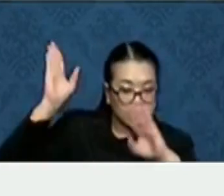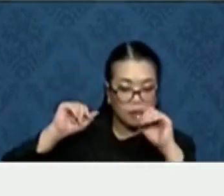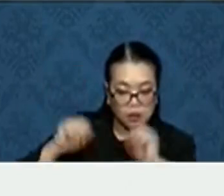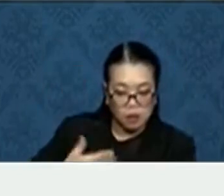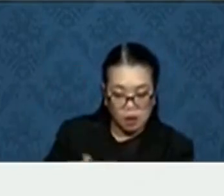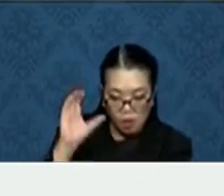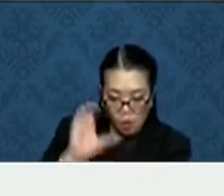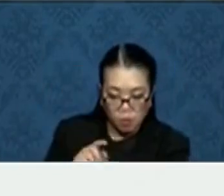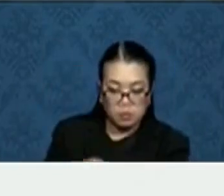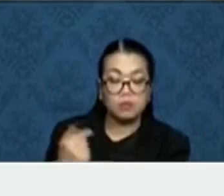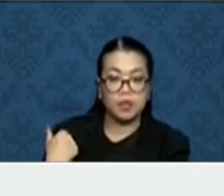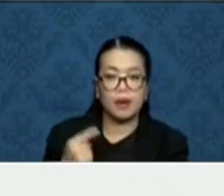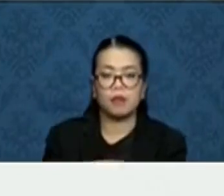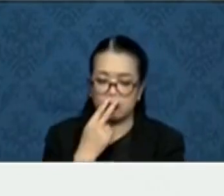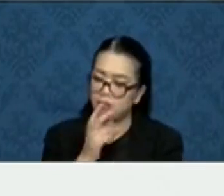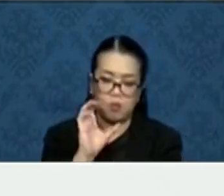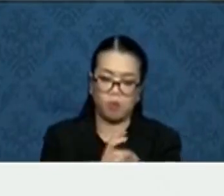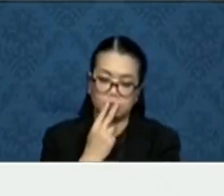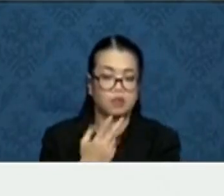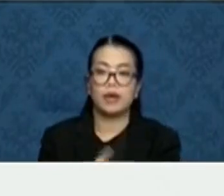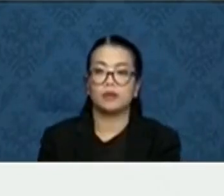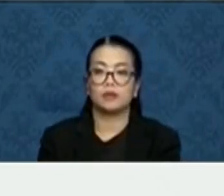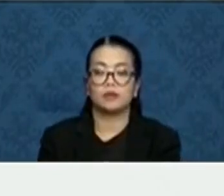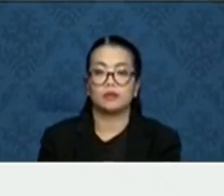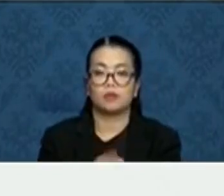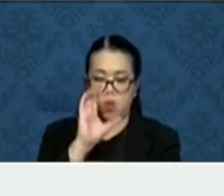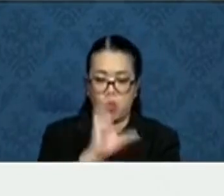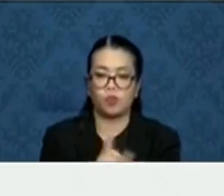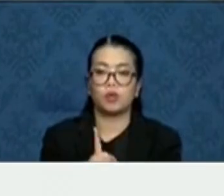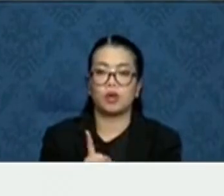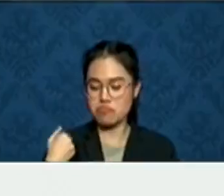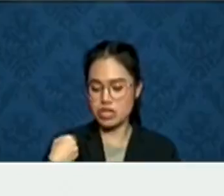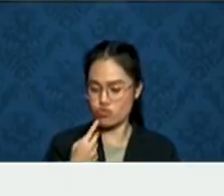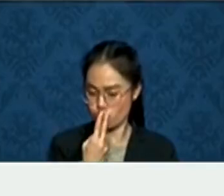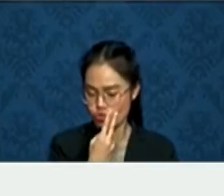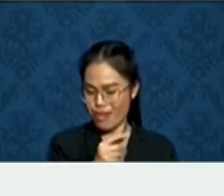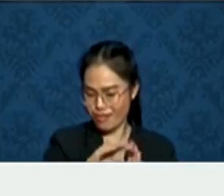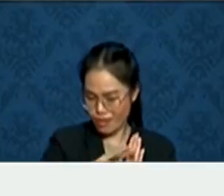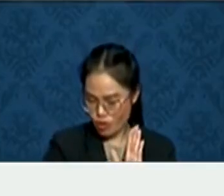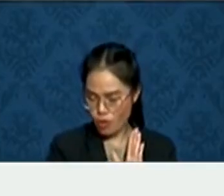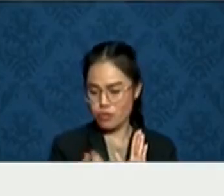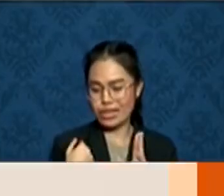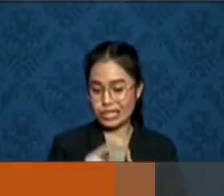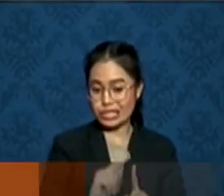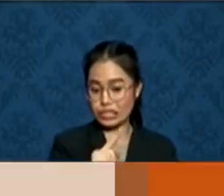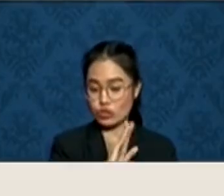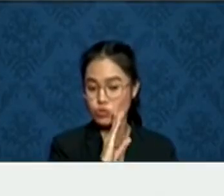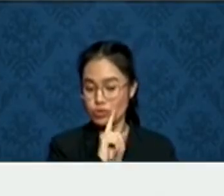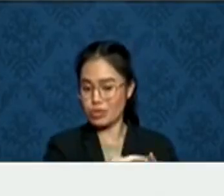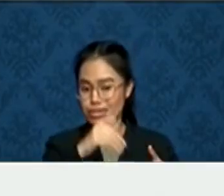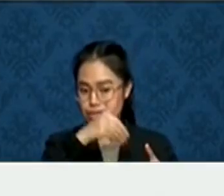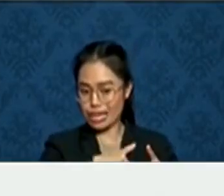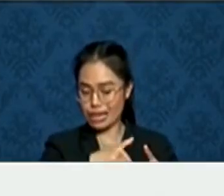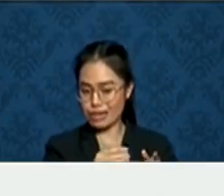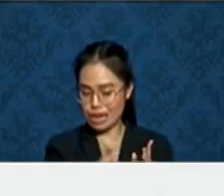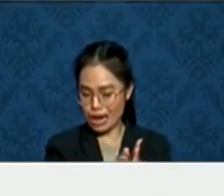ไม่เจอกรุณาสะท้อนความจริงใจตรงนี้ด้วยประเด็นแรกเลยถ้ามีการเลือกตั้งที่มีความ